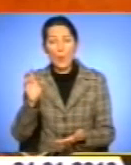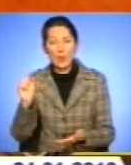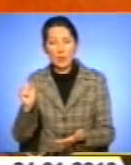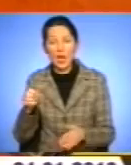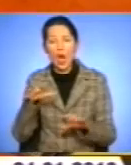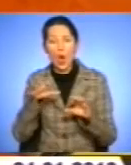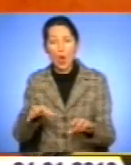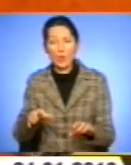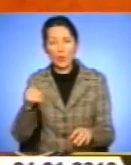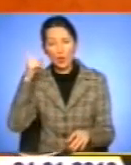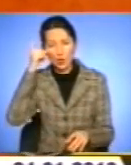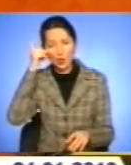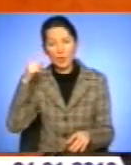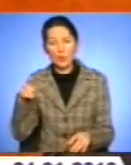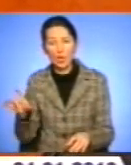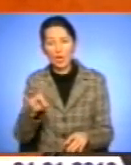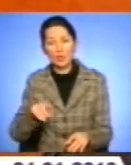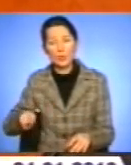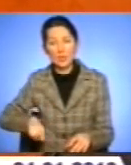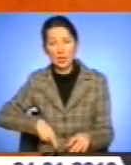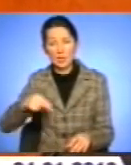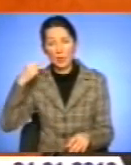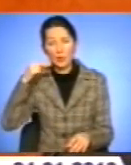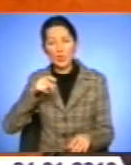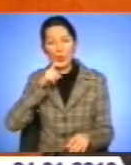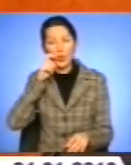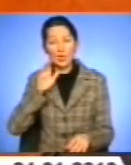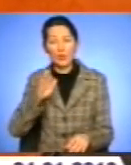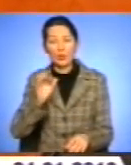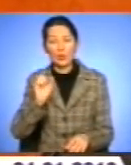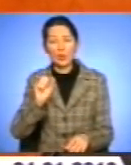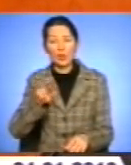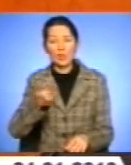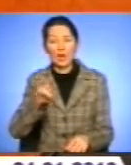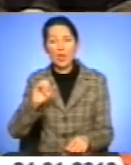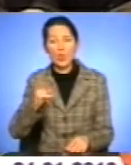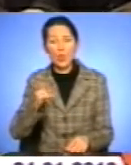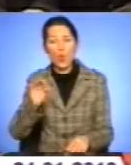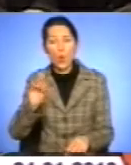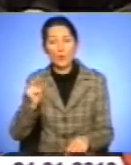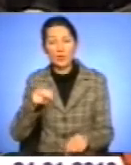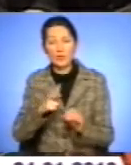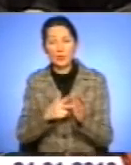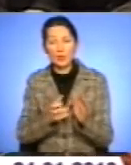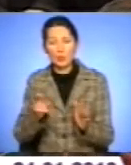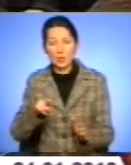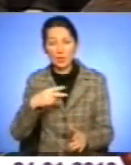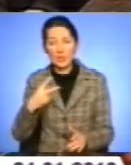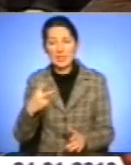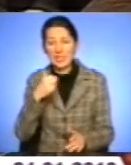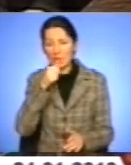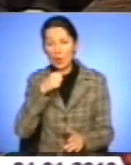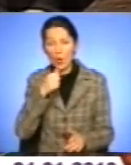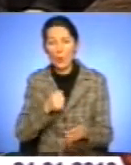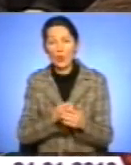райдержадміністрації. Ним став Степан Кобіс. Це розпорядження президента про призначення Кобіса